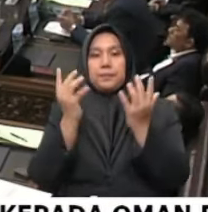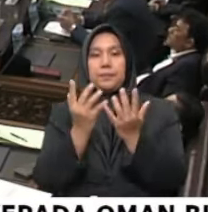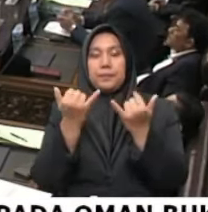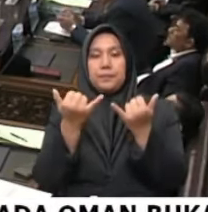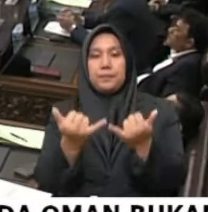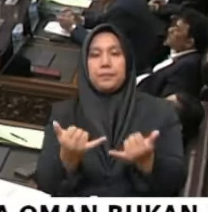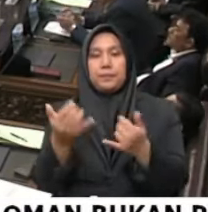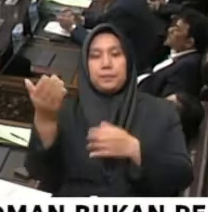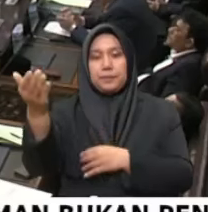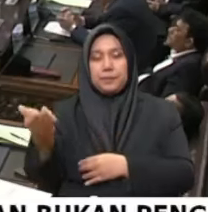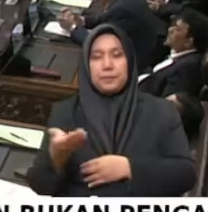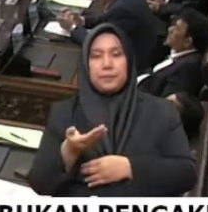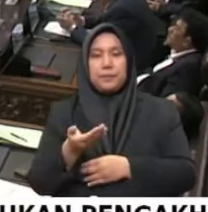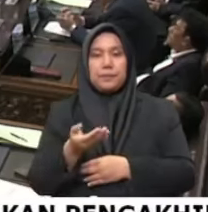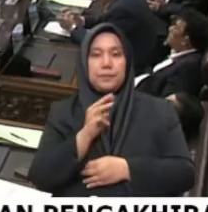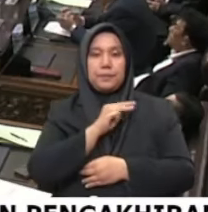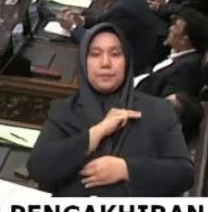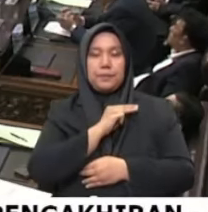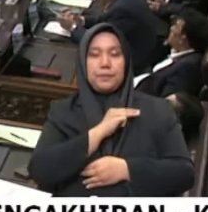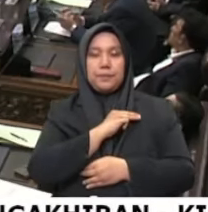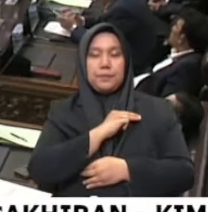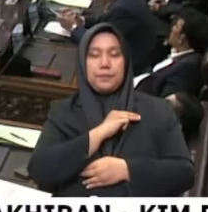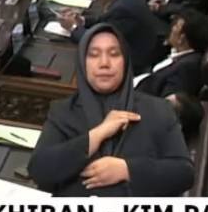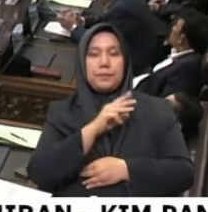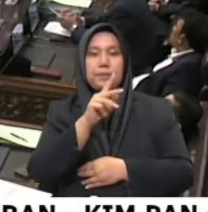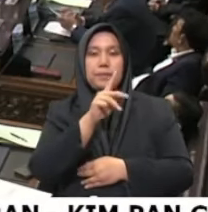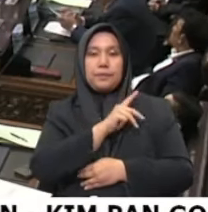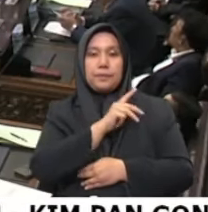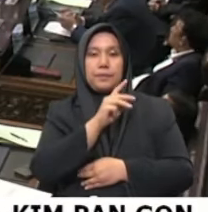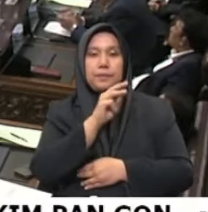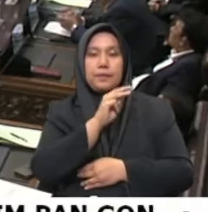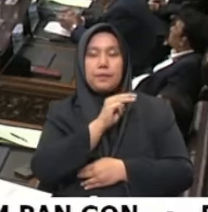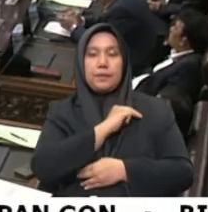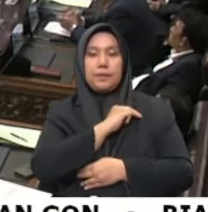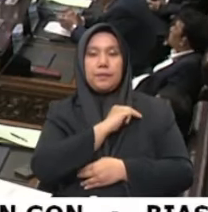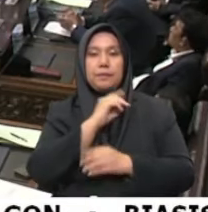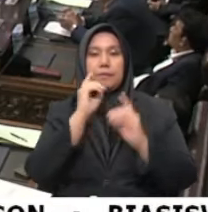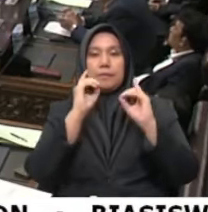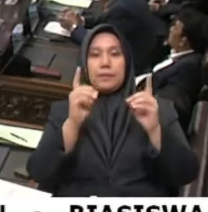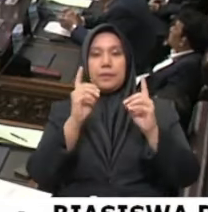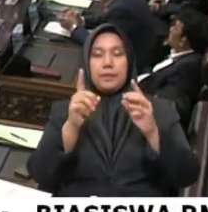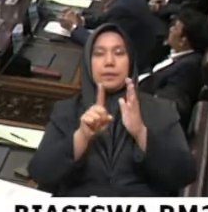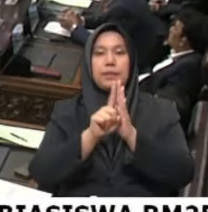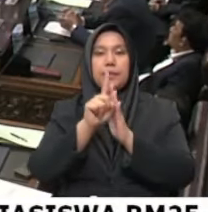Sekarang saya menjemput Menteri Kementerian Pendidikan Tinggi, sahabat kita.